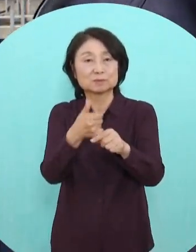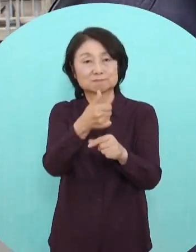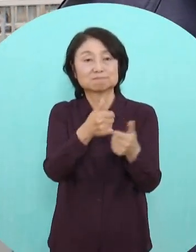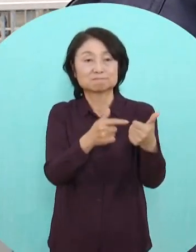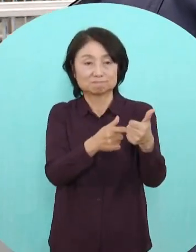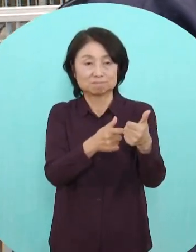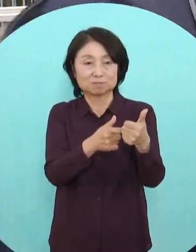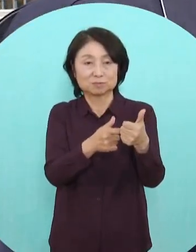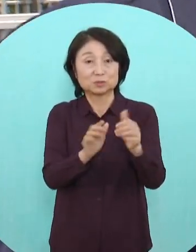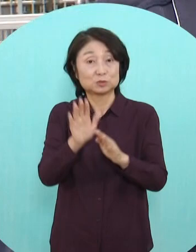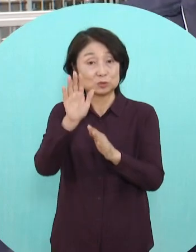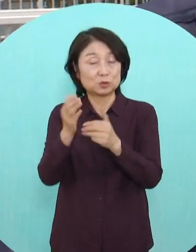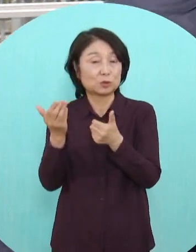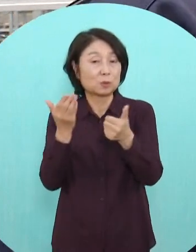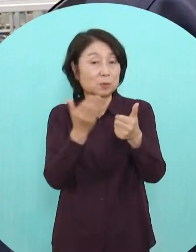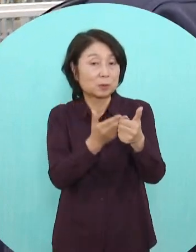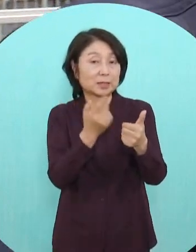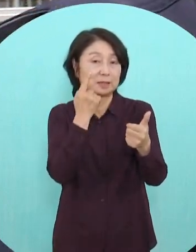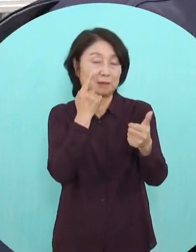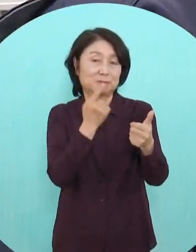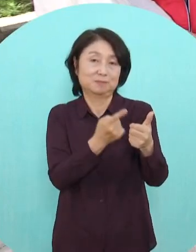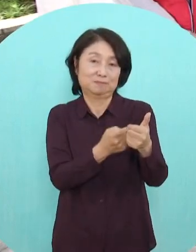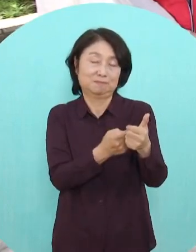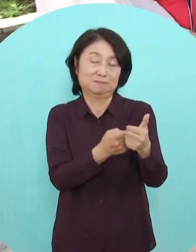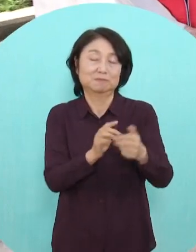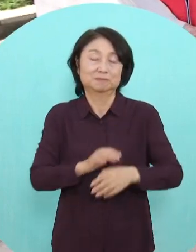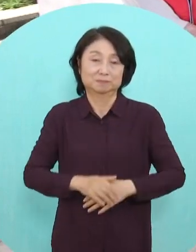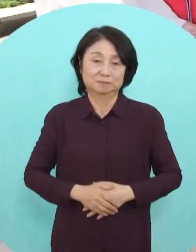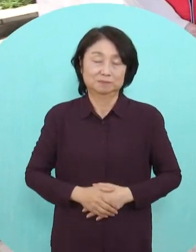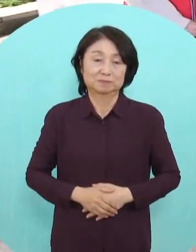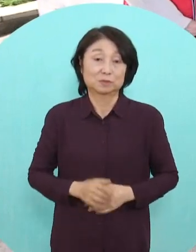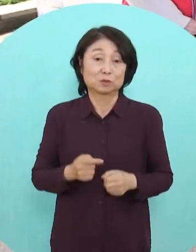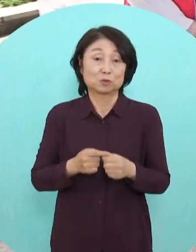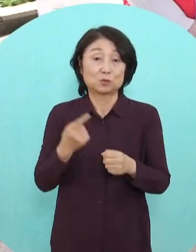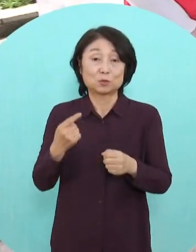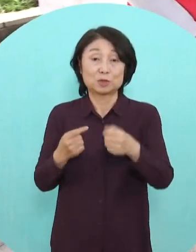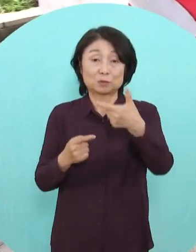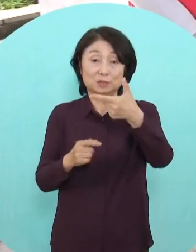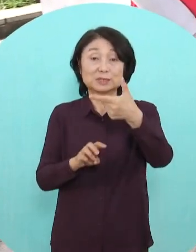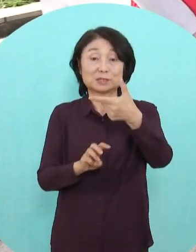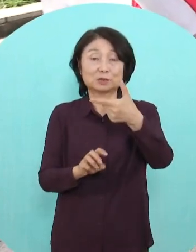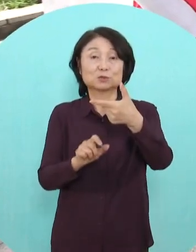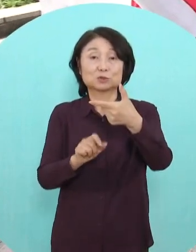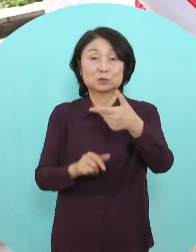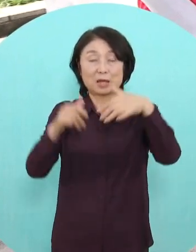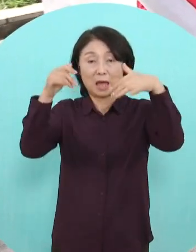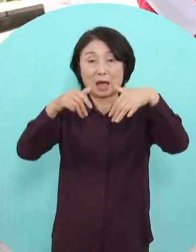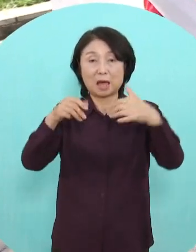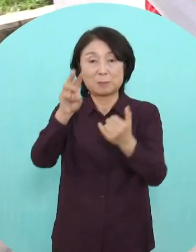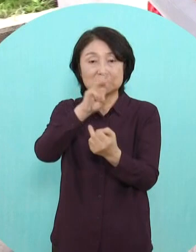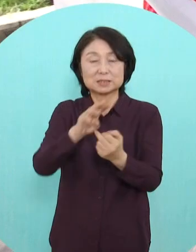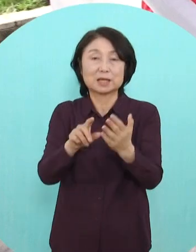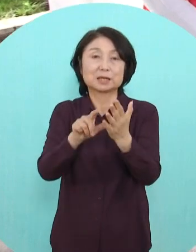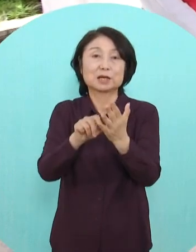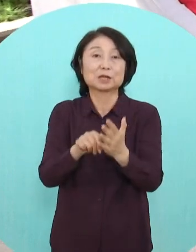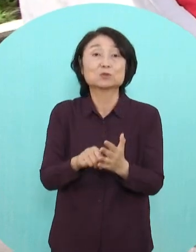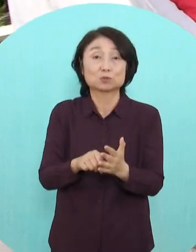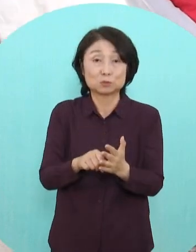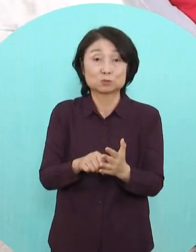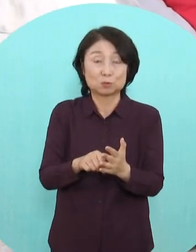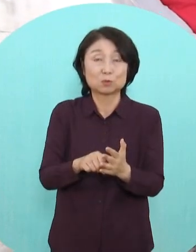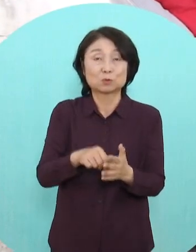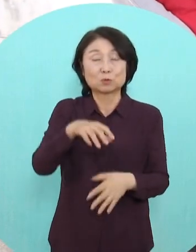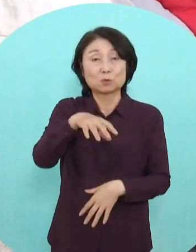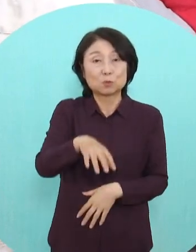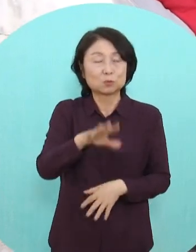に当時の状況を聞いてみます。 岡藤さん、去年6月30日の大雨災害の時、